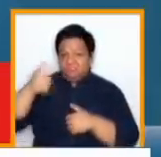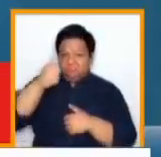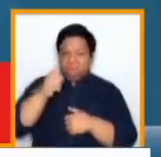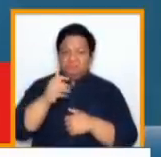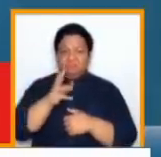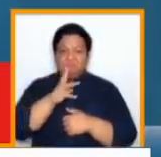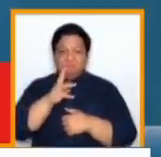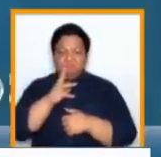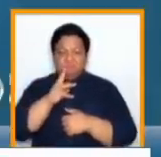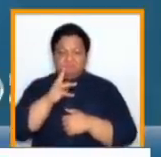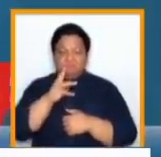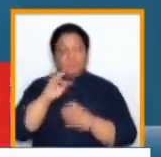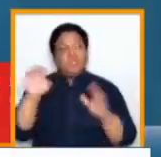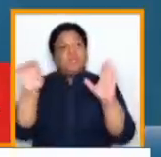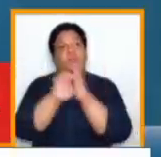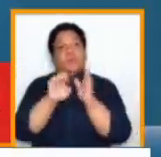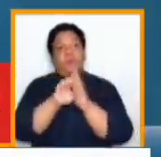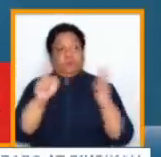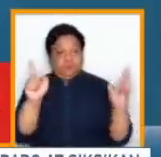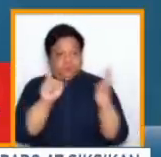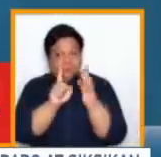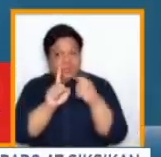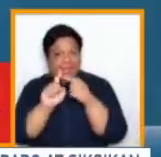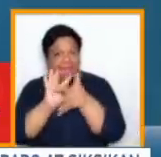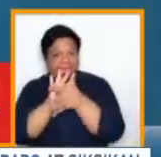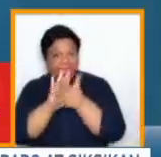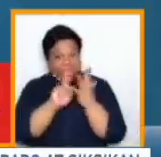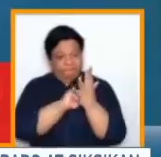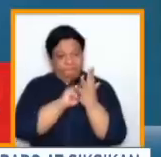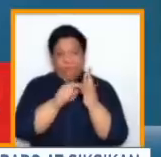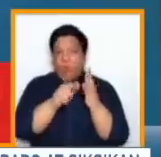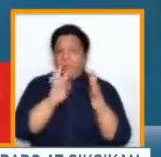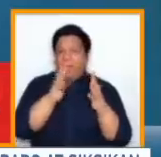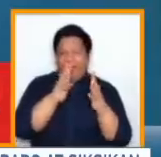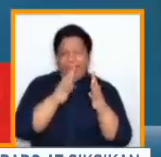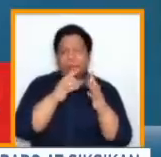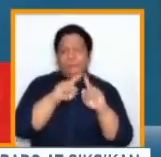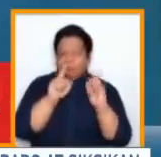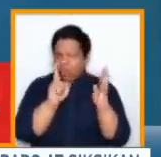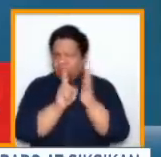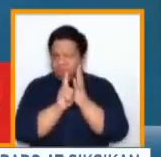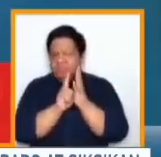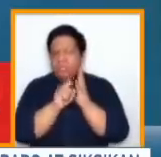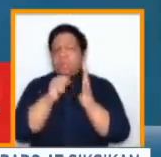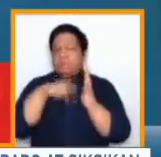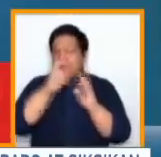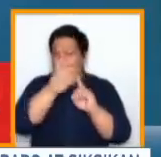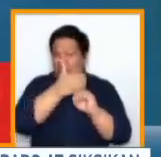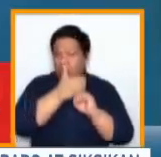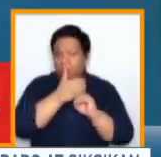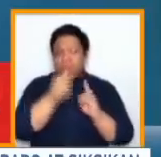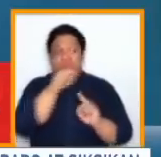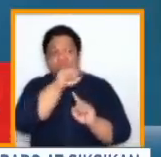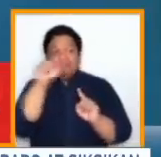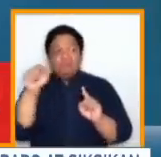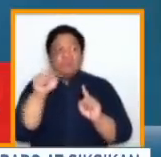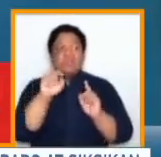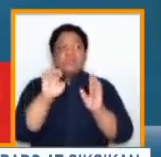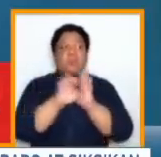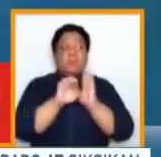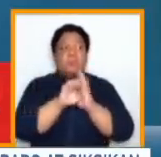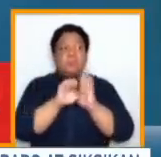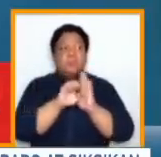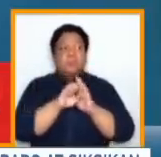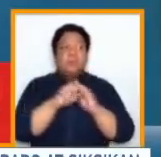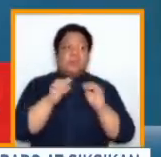pong ma-hospital dyan at gagastos sila ng aabot sa milyon, at ang masama pa ay kung mamamatay ang mga ito.